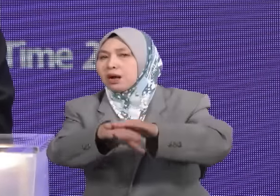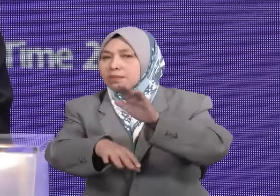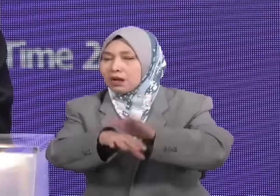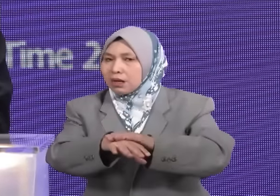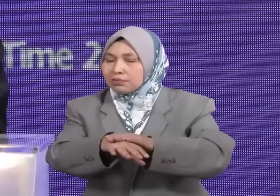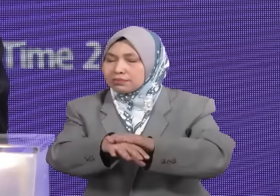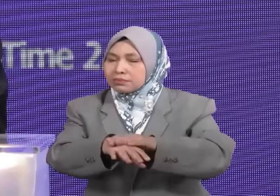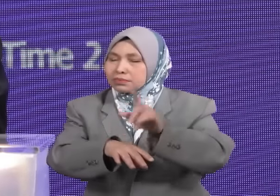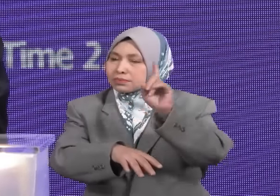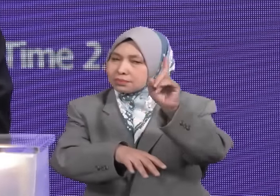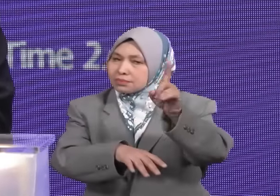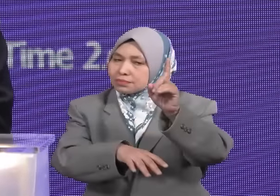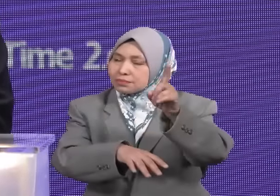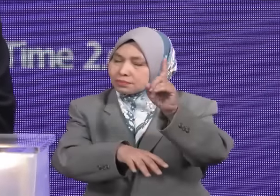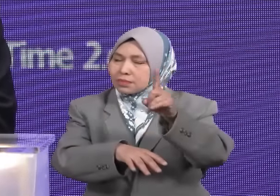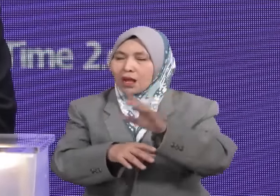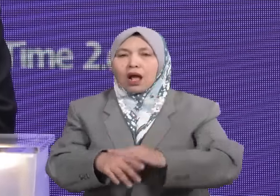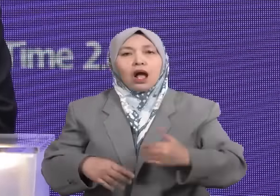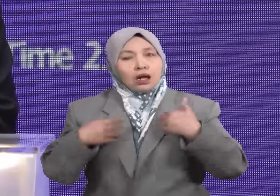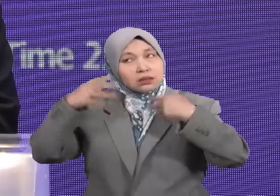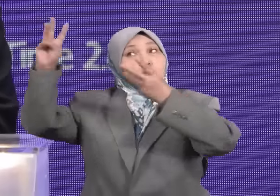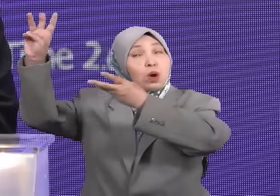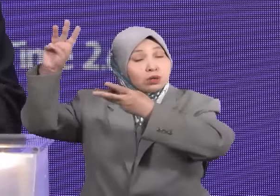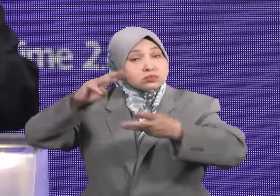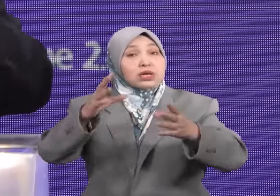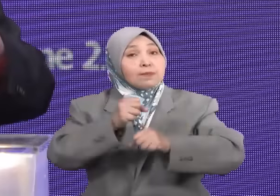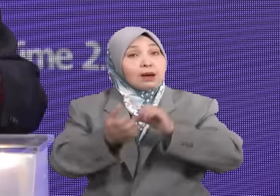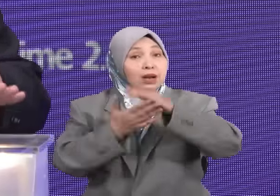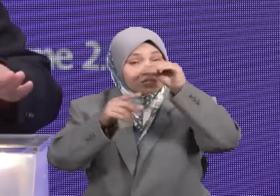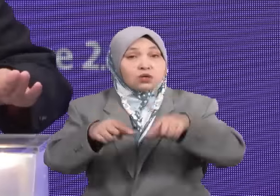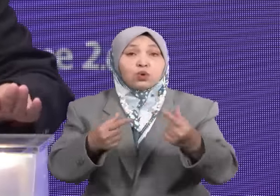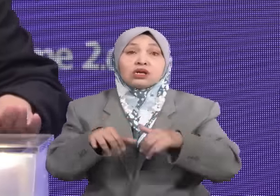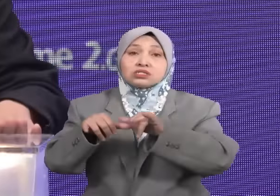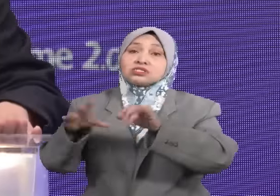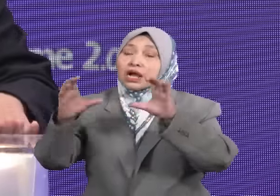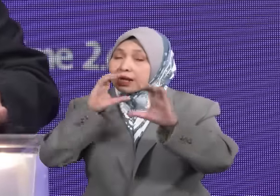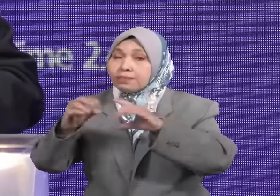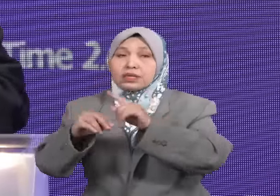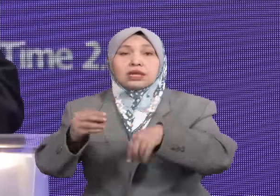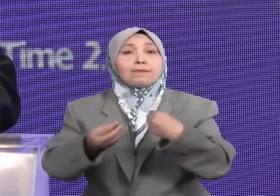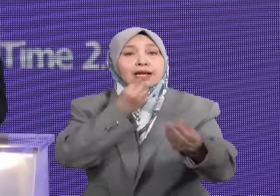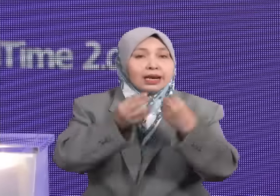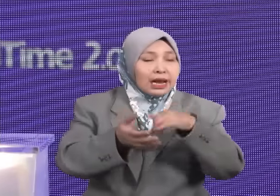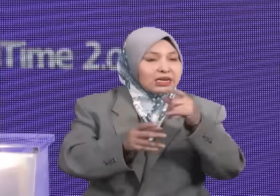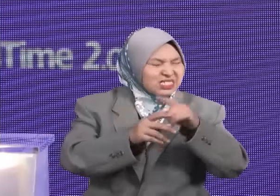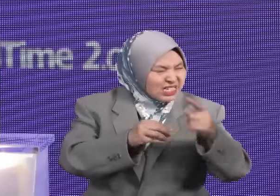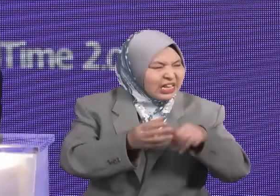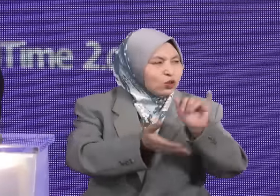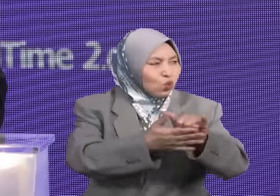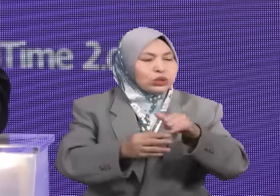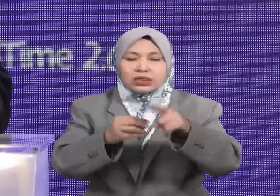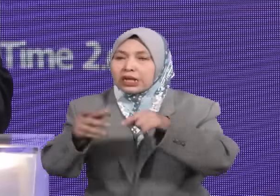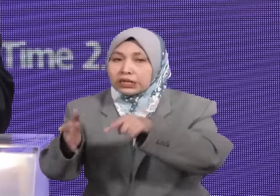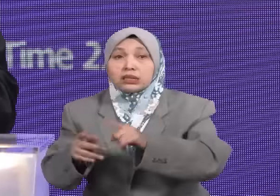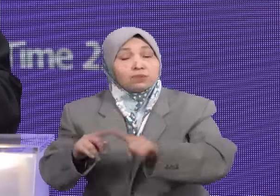innallaha shadidul iqab. Maksudnya ada wahyu, dah dapat belajar Quran tapi masih lagi cakap pasal makanan, pasal itu, pasal ini.